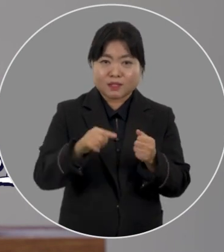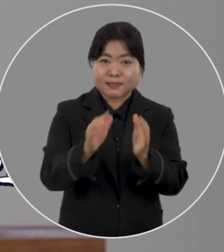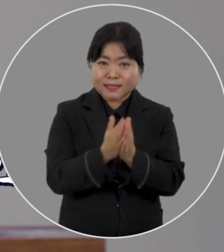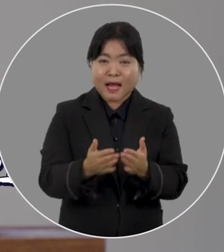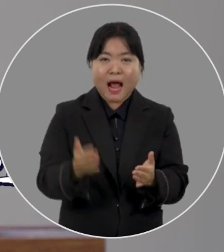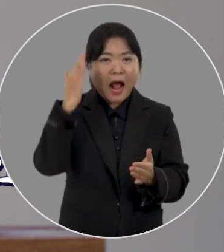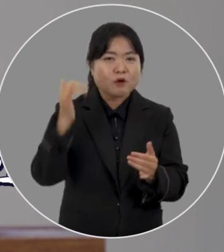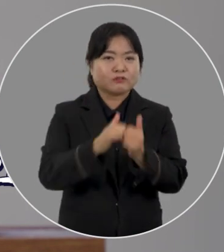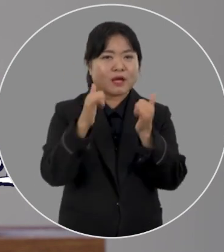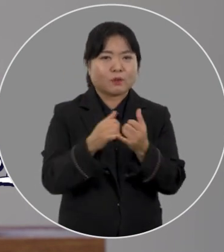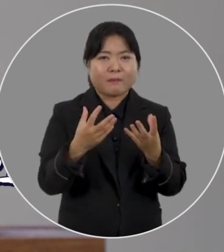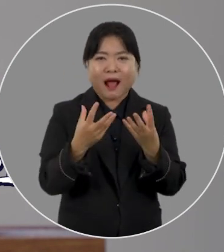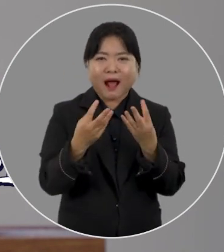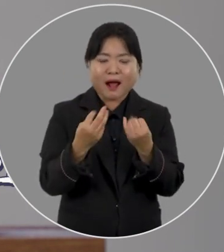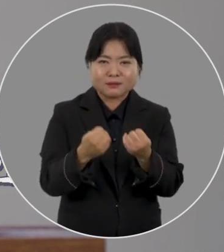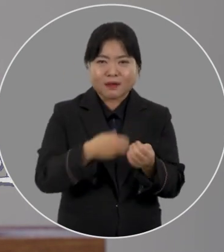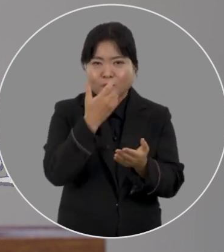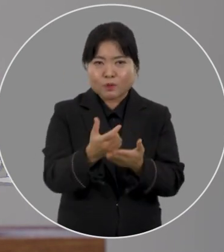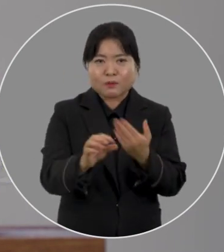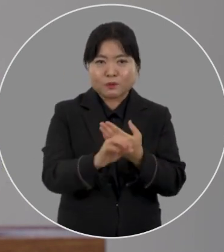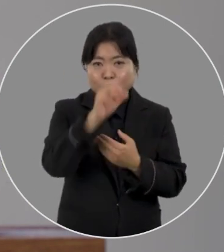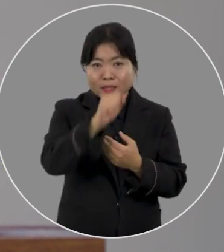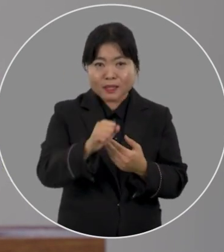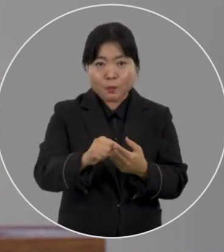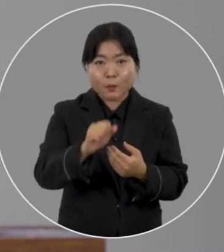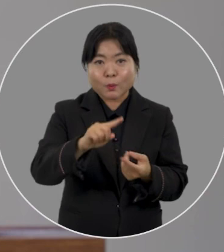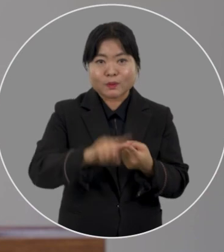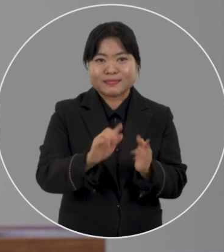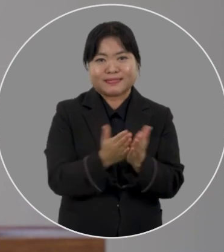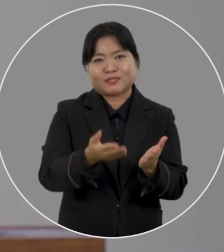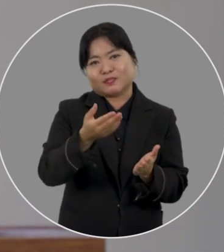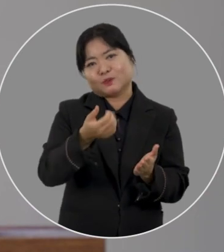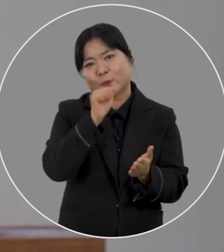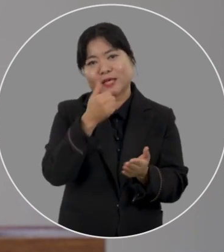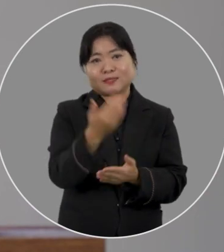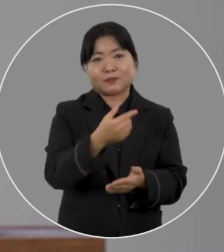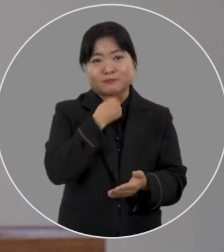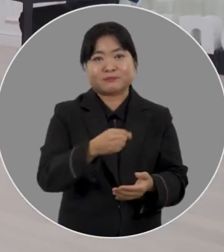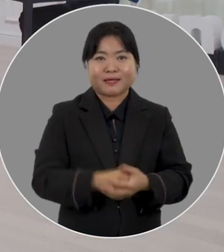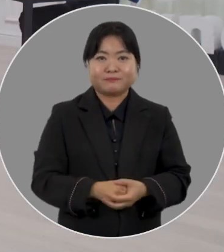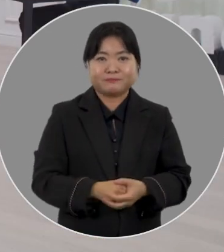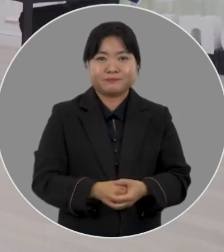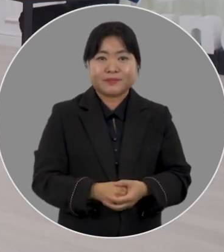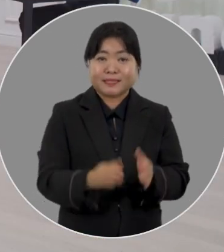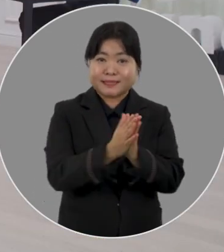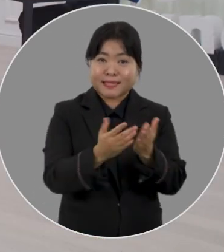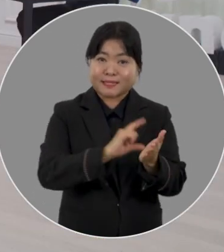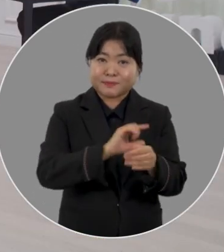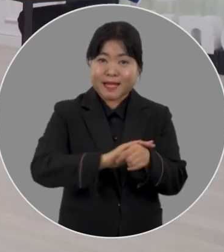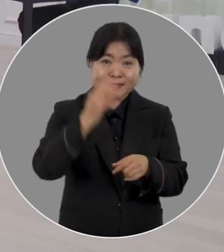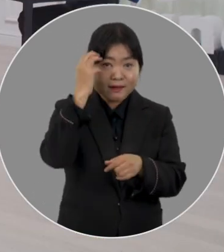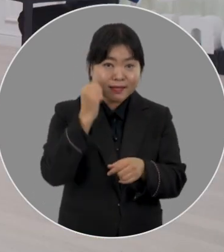책이 한국 사회에도 좀 많은 울림을 줬으면 하는 그런 좀 기대해서 이 책 소개드리고 싶습니다. 네. 책 이름